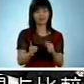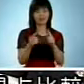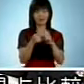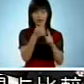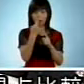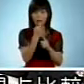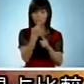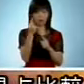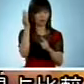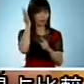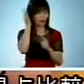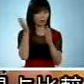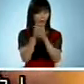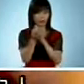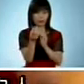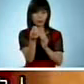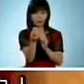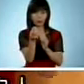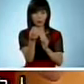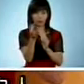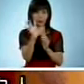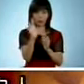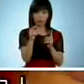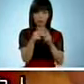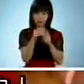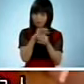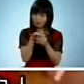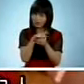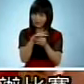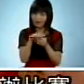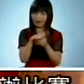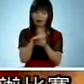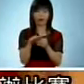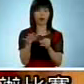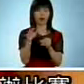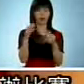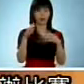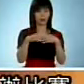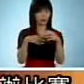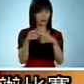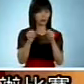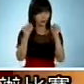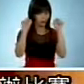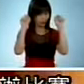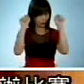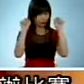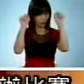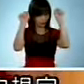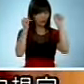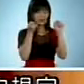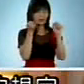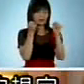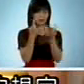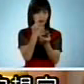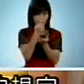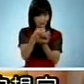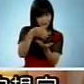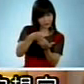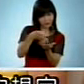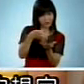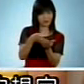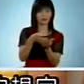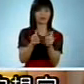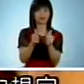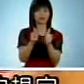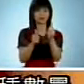人口的比例是占比较少，有没有足够的人去练 举重到可以办比赛、啊、 是这样子。